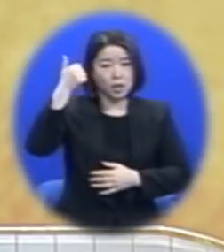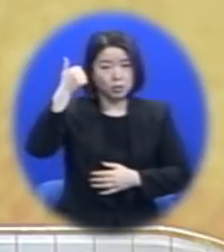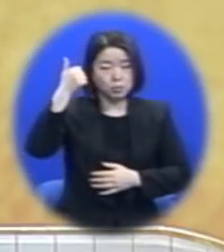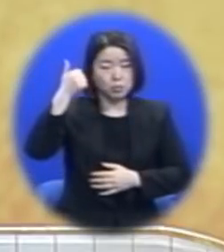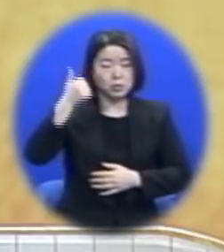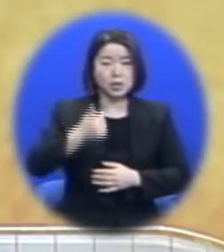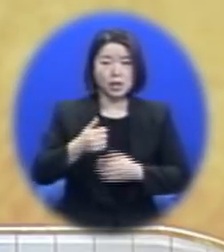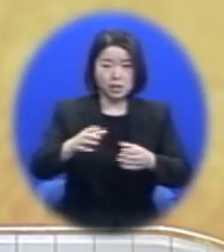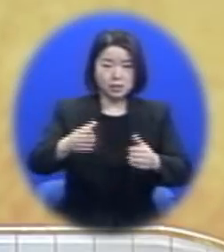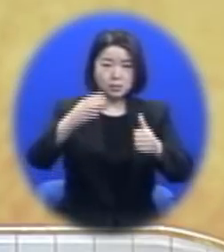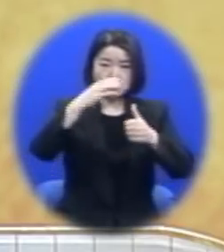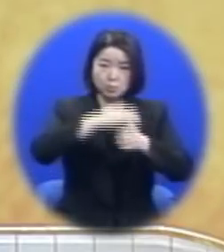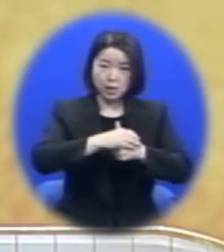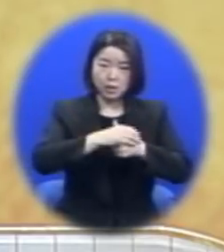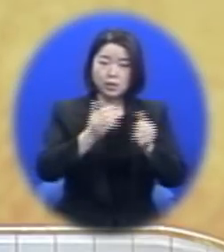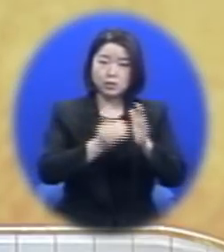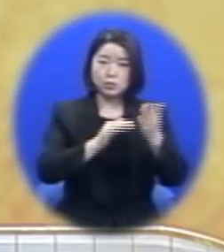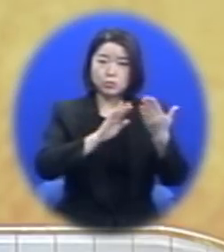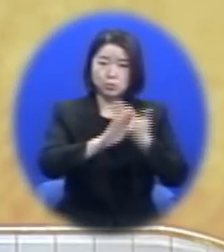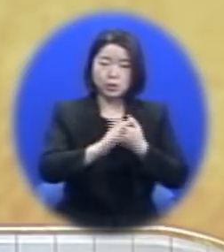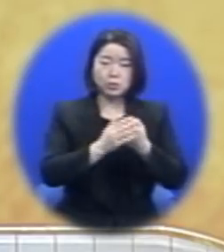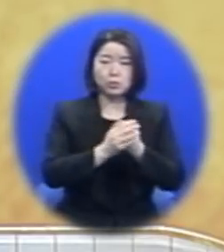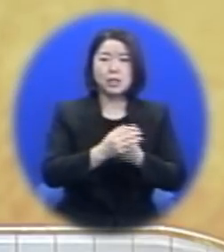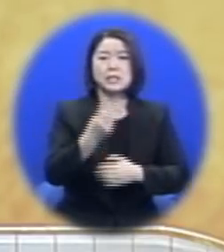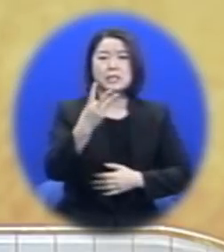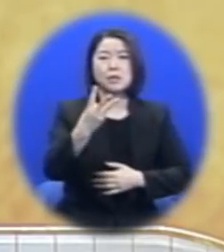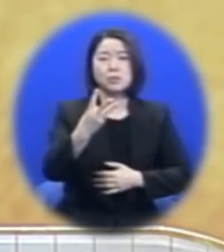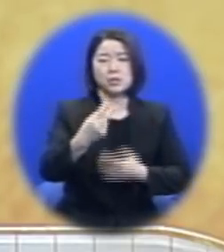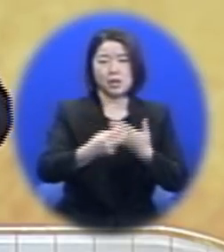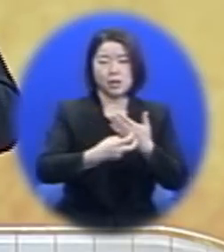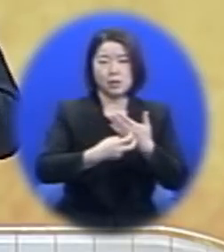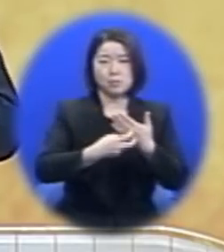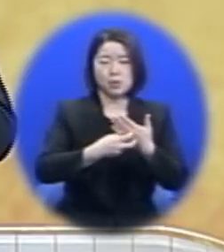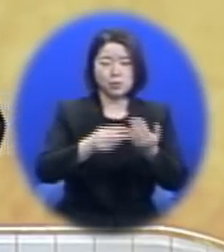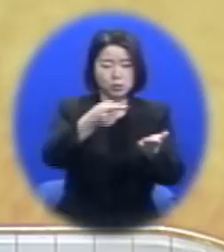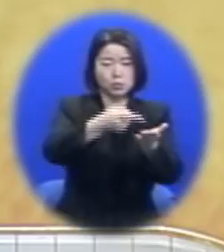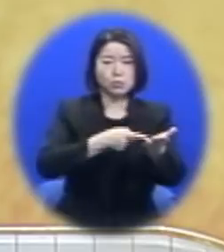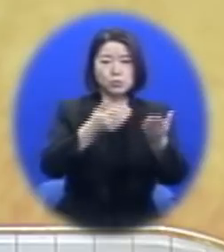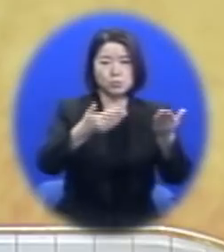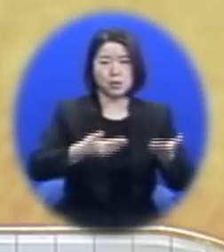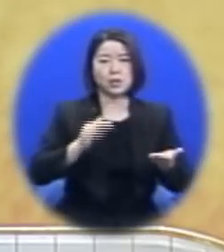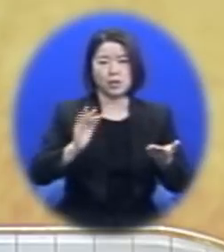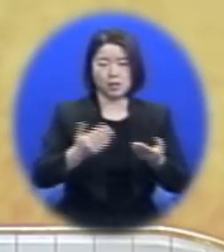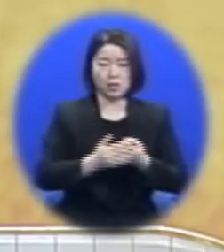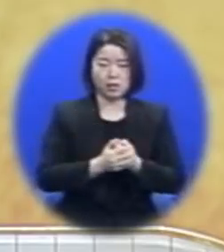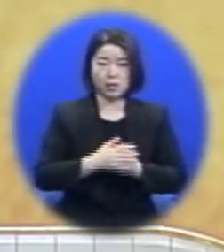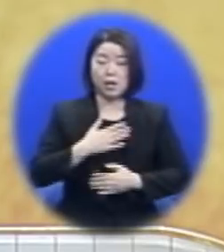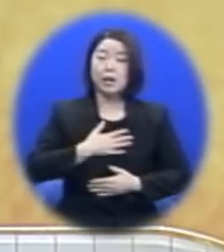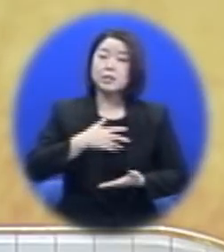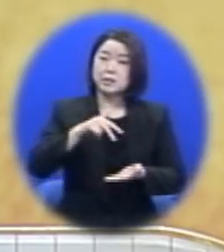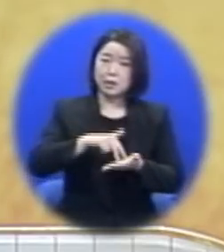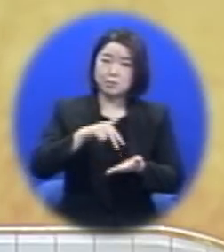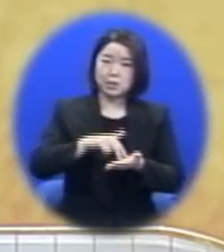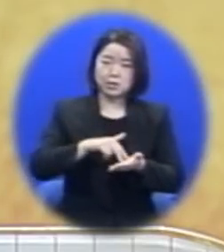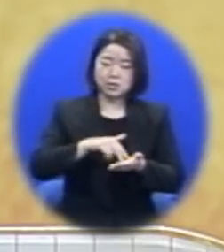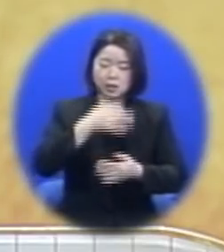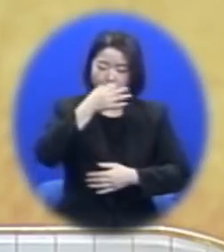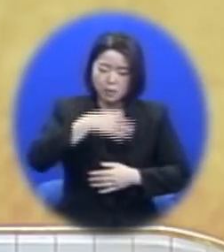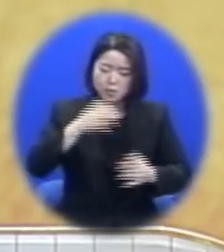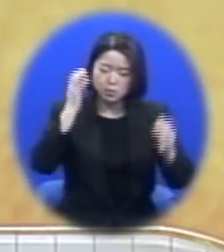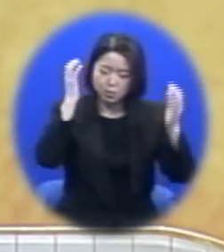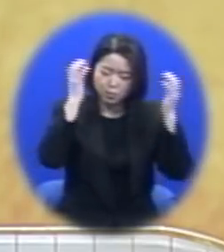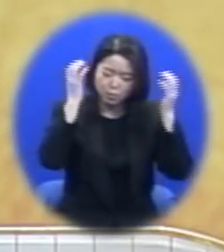번이나 군인병원에서 수술을 받아야 했습니다. 저에게 있어서는 너무너무 힘들고 고통스러웠던 기간이 바로